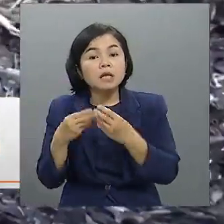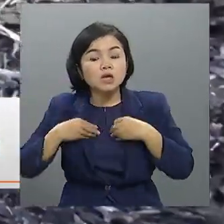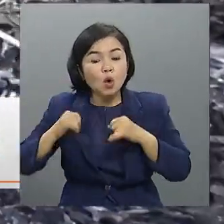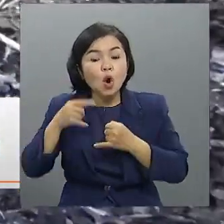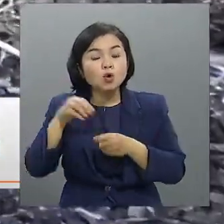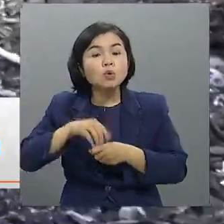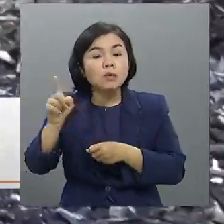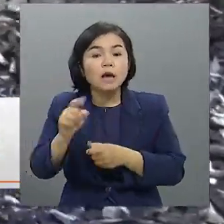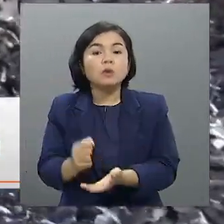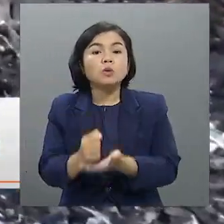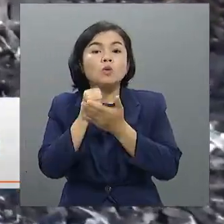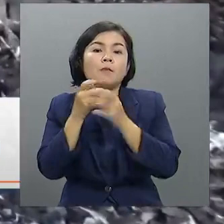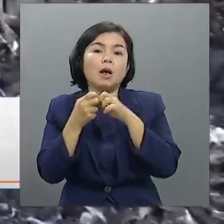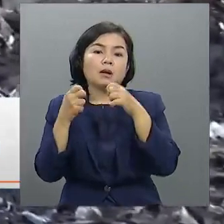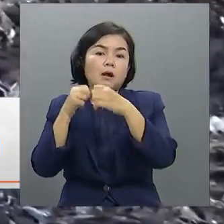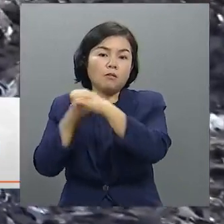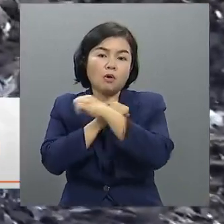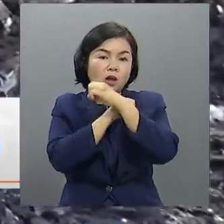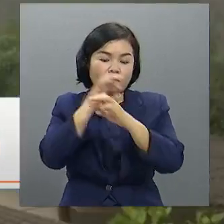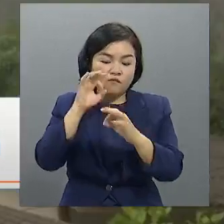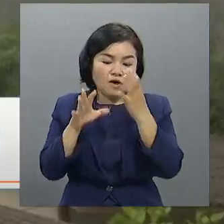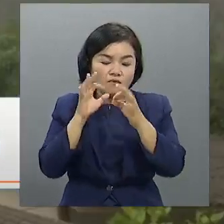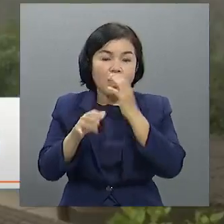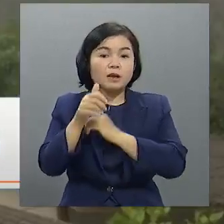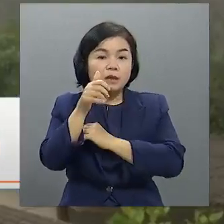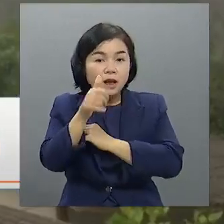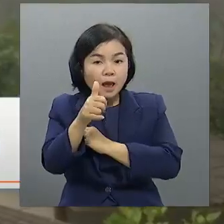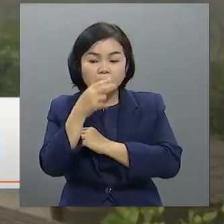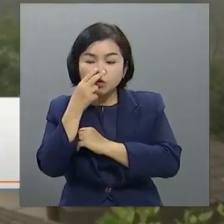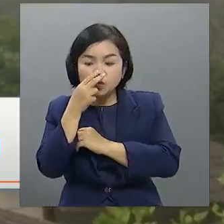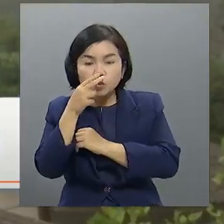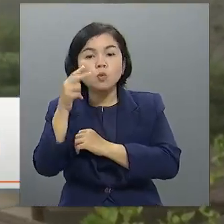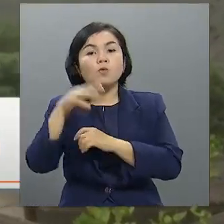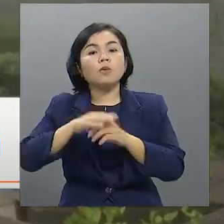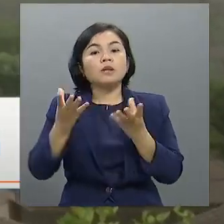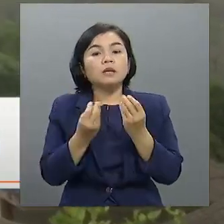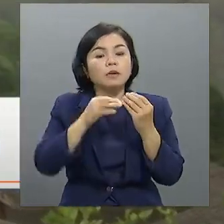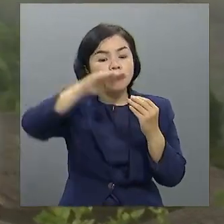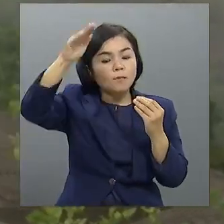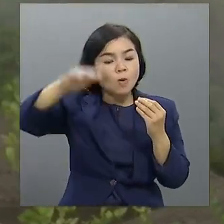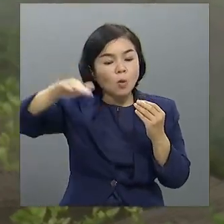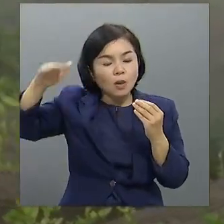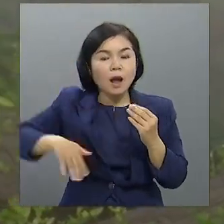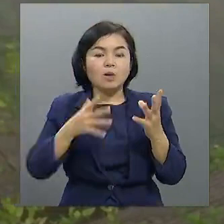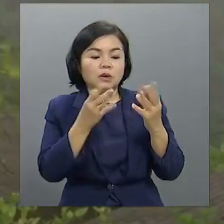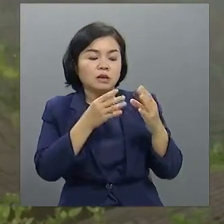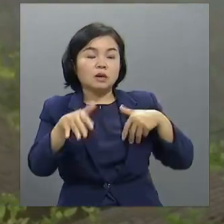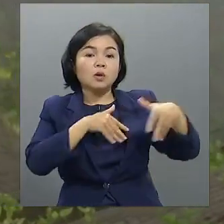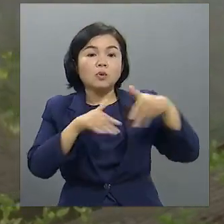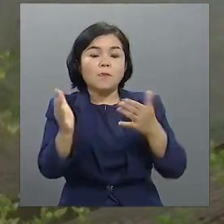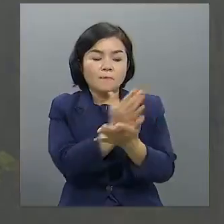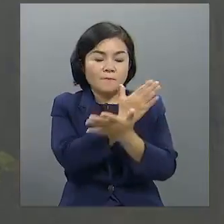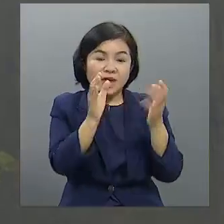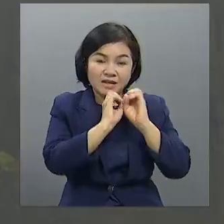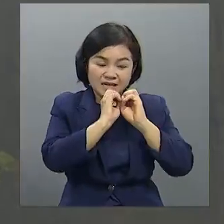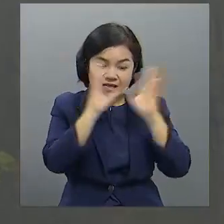ก็ยังแสดงขอบเขตที่ดินและป่าชุมชนยังช่วยลดความขัดแย้งเรื่องพื้นที่ทำกินของชาวบ้านอีกด้วยแล้วก็ลดปัญหาการบุก